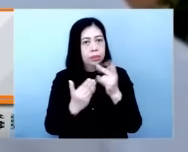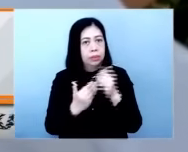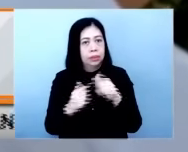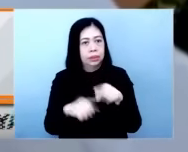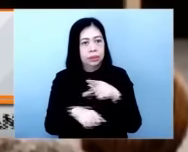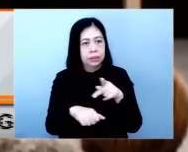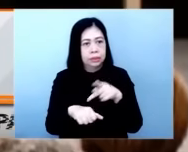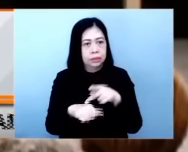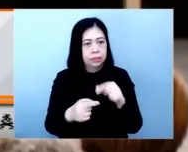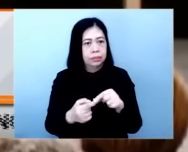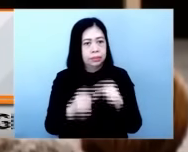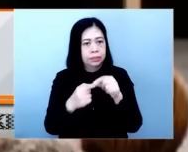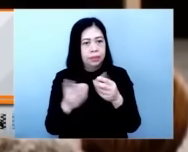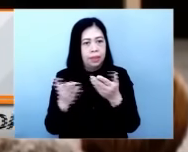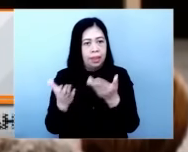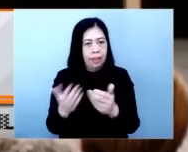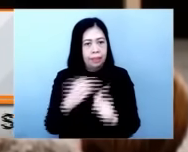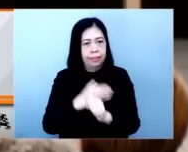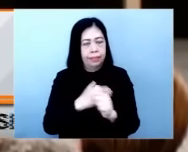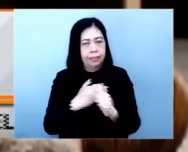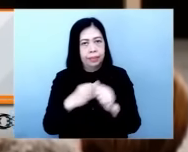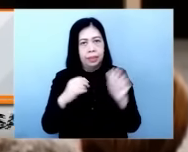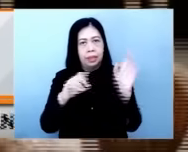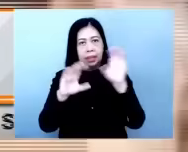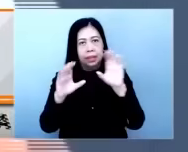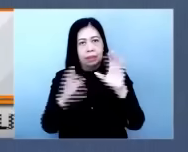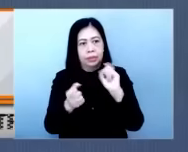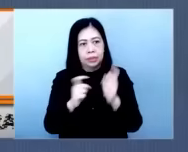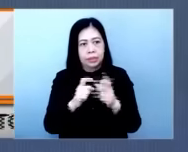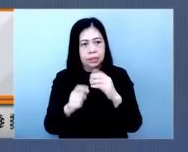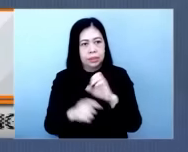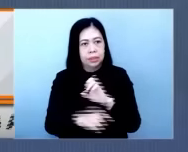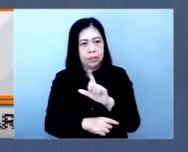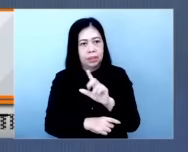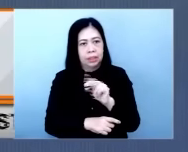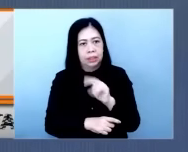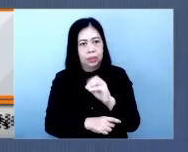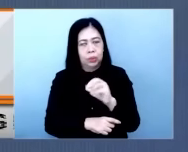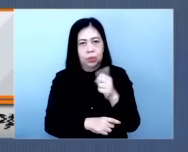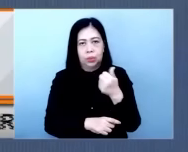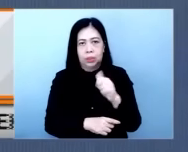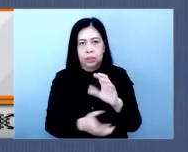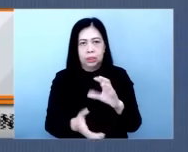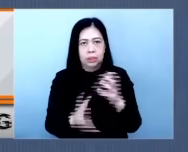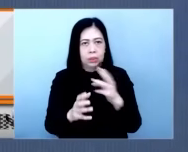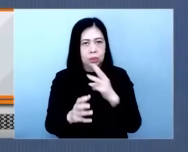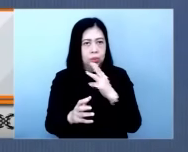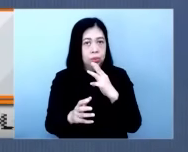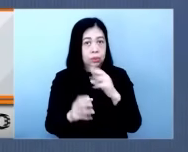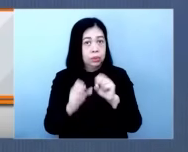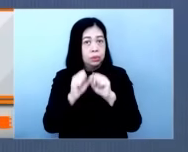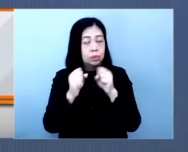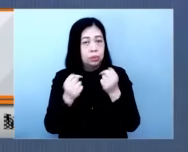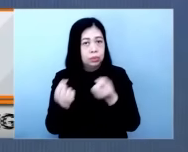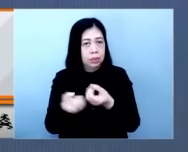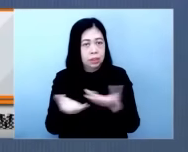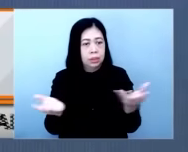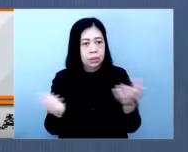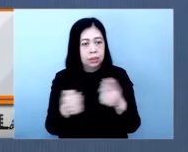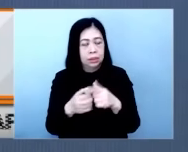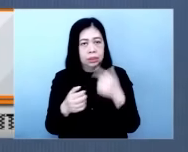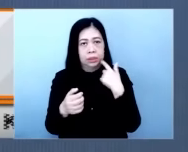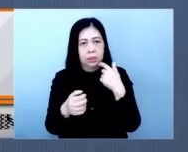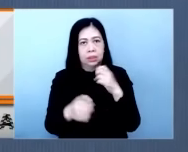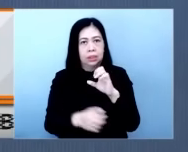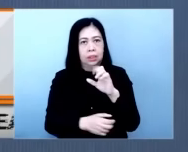lalo't nariyan ang banta ng climate change at El Nino. Any disruption to the water supply, such as the one posed by the El Nino